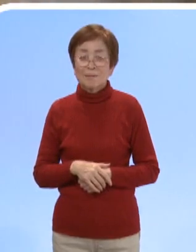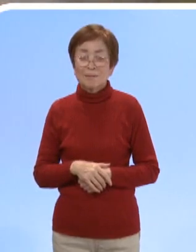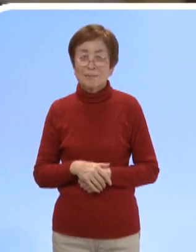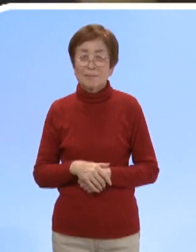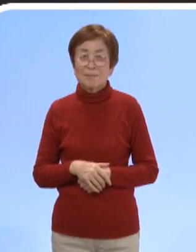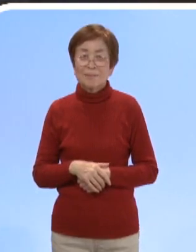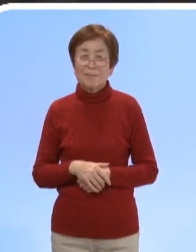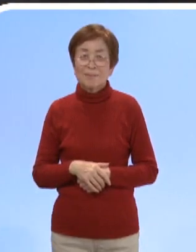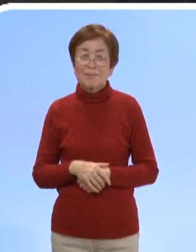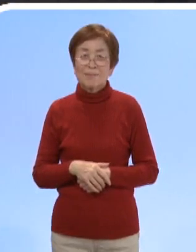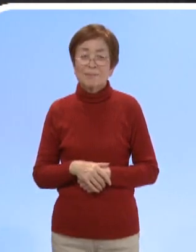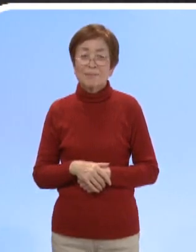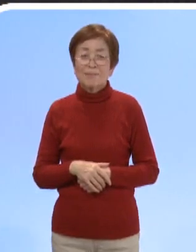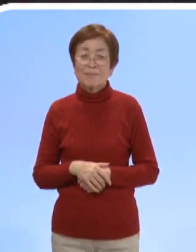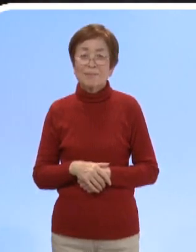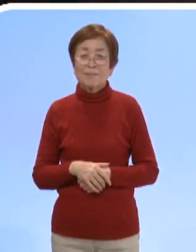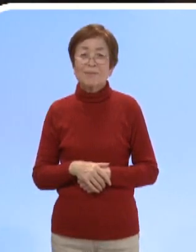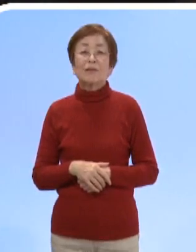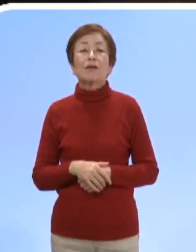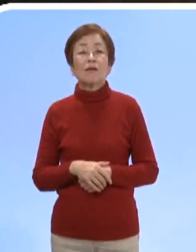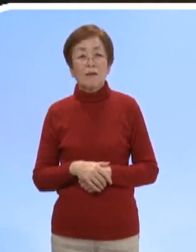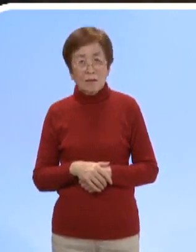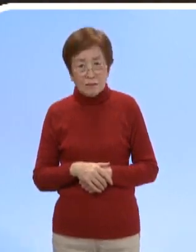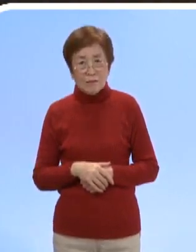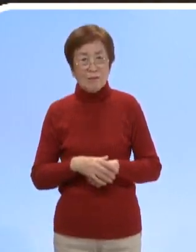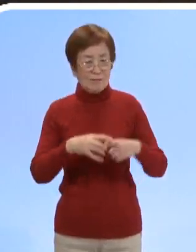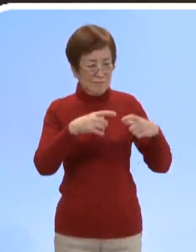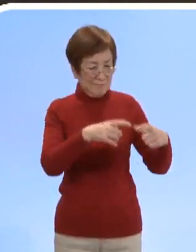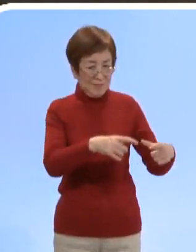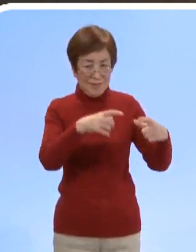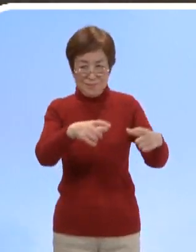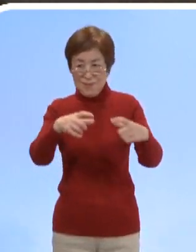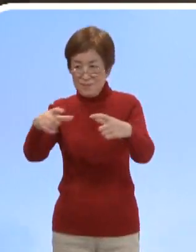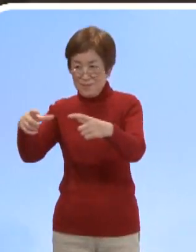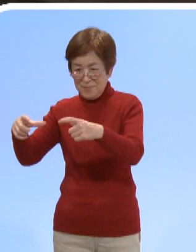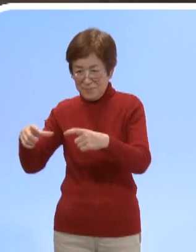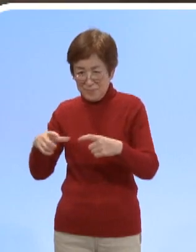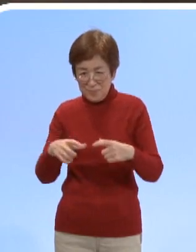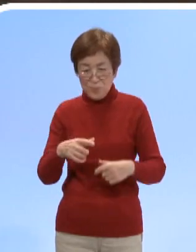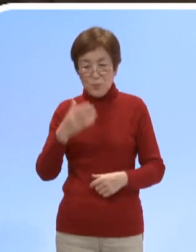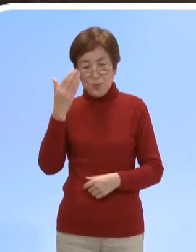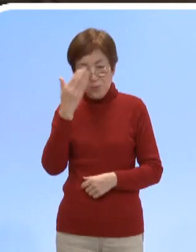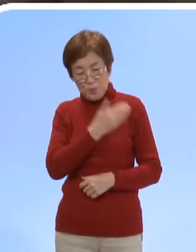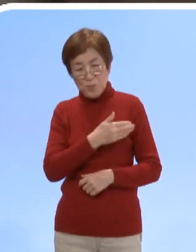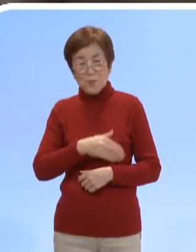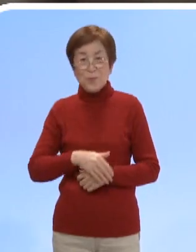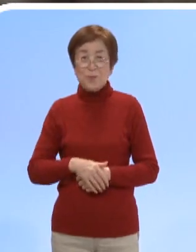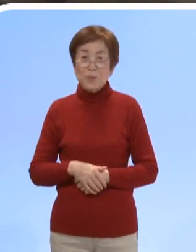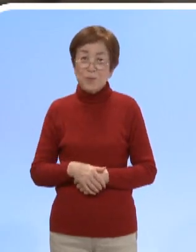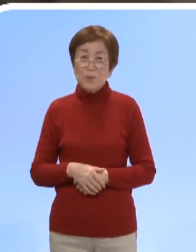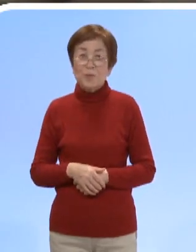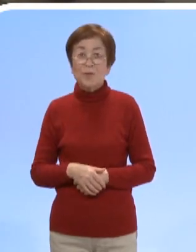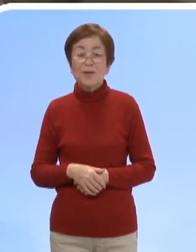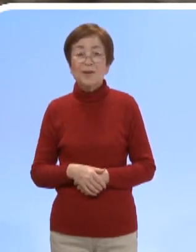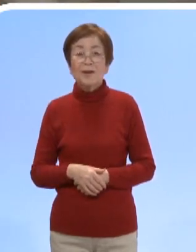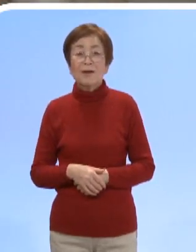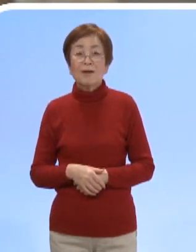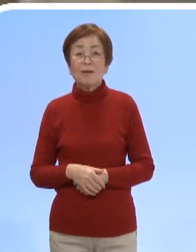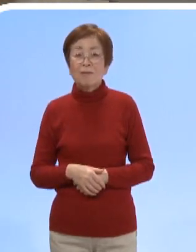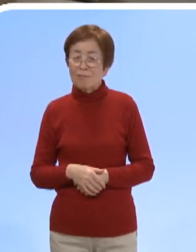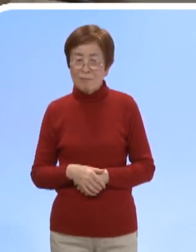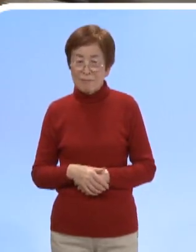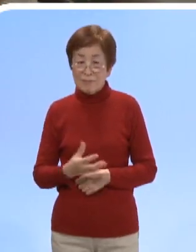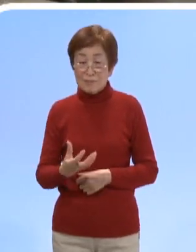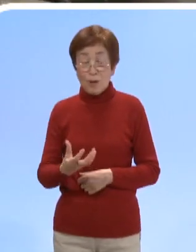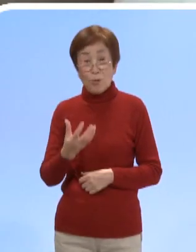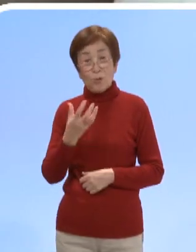ちは。 うわ、いろいろある。わわ、こんな感じなんや。わ、めっちゃか